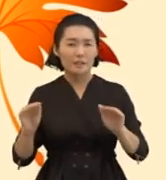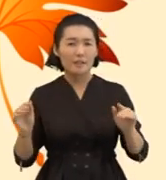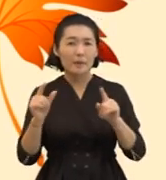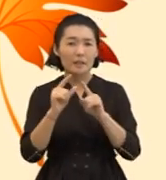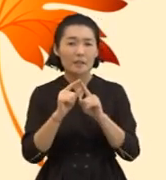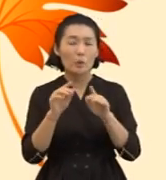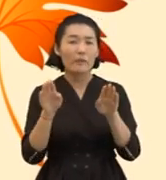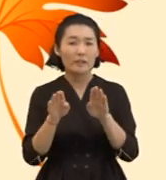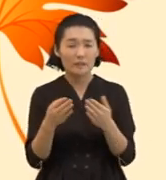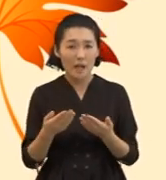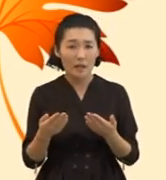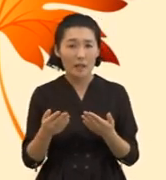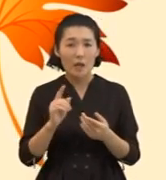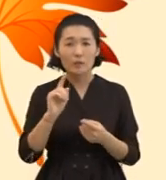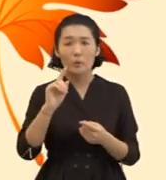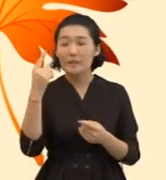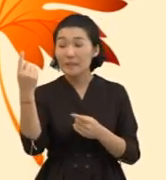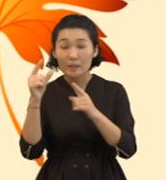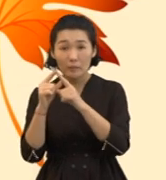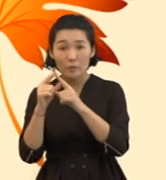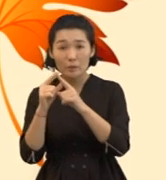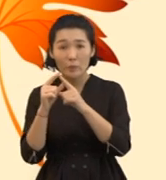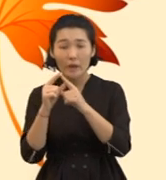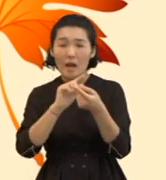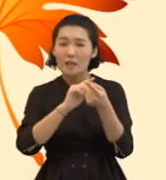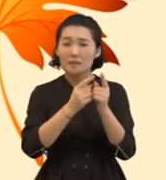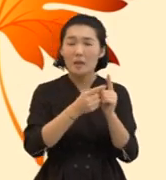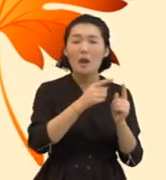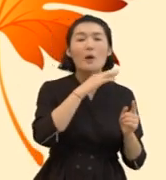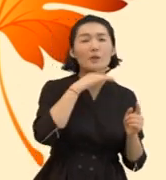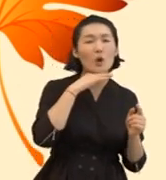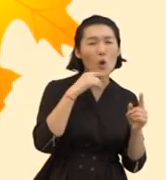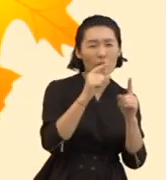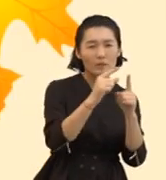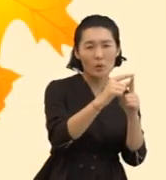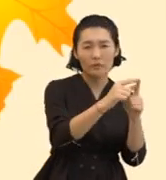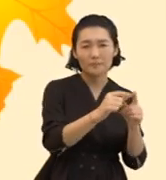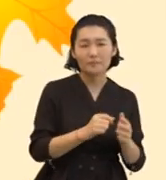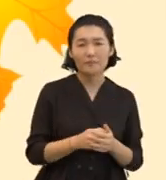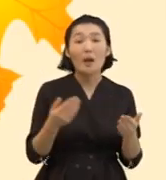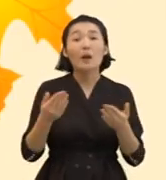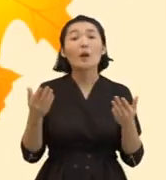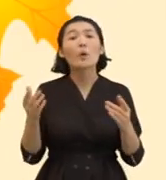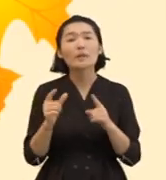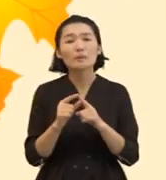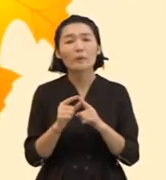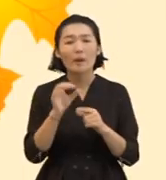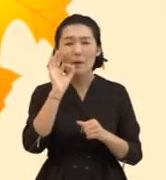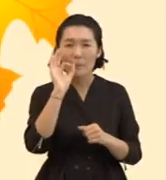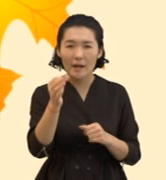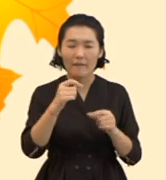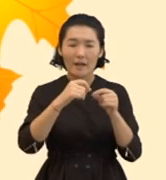так чтобы из одного стола много какое слово получается конечно же листья